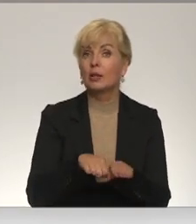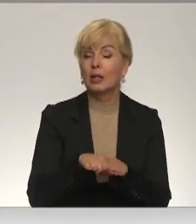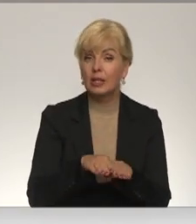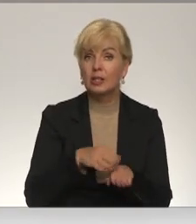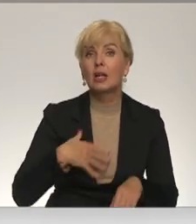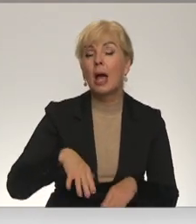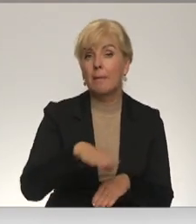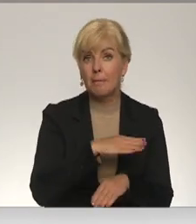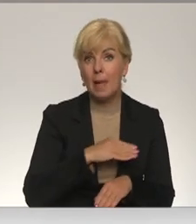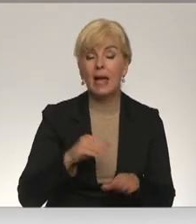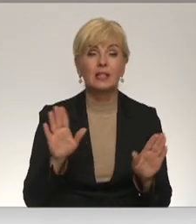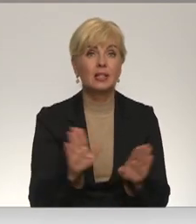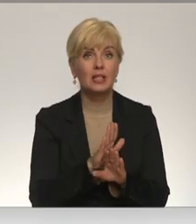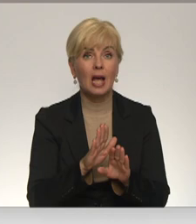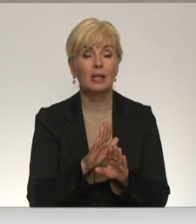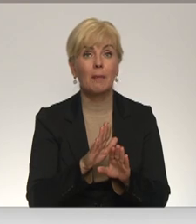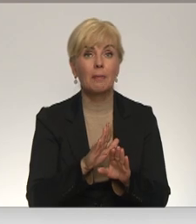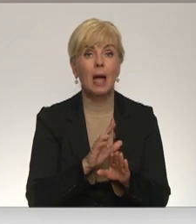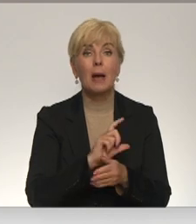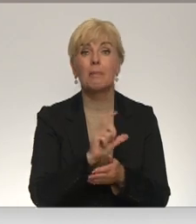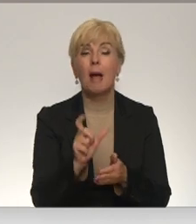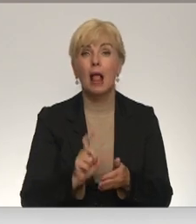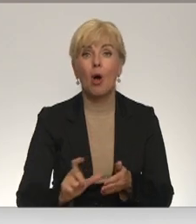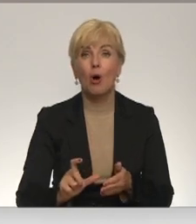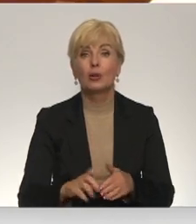ko mēs dziedam, tieši melodija.